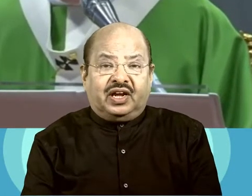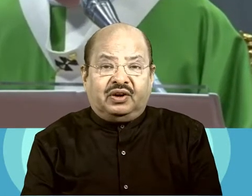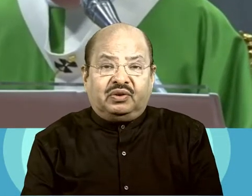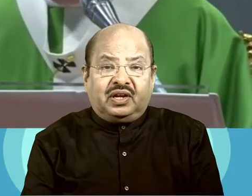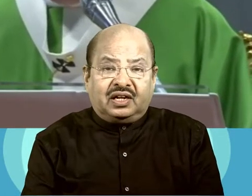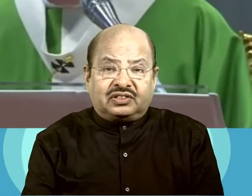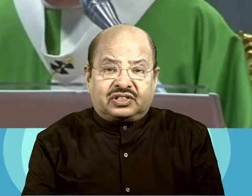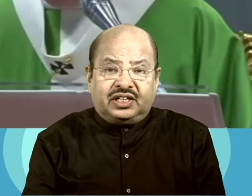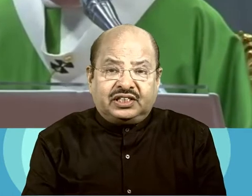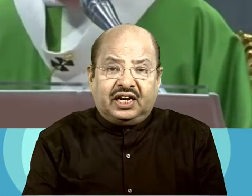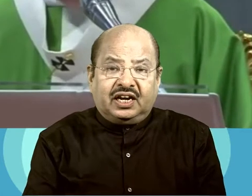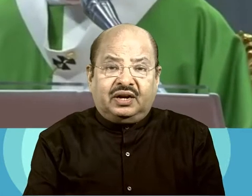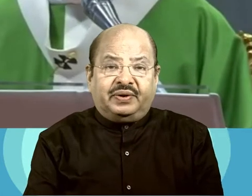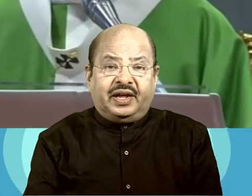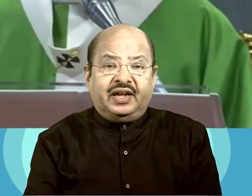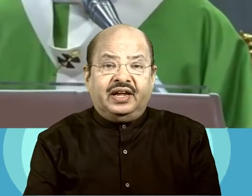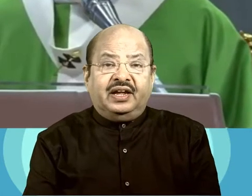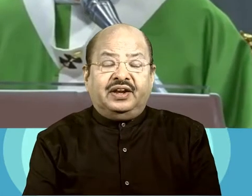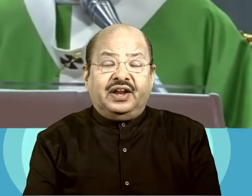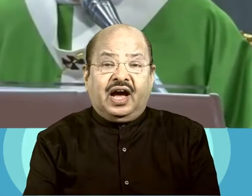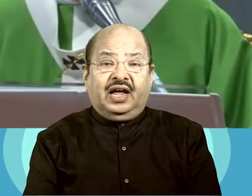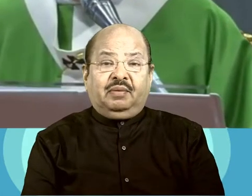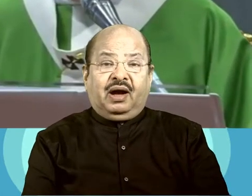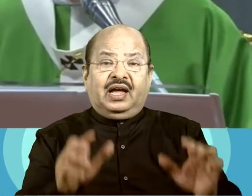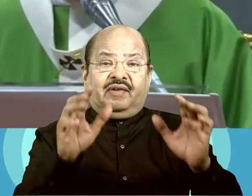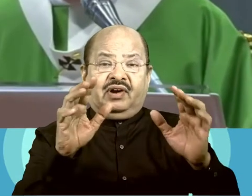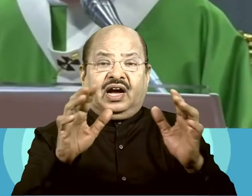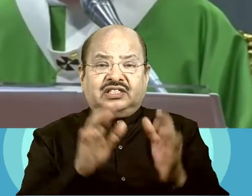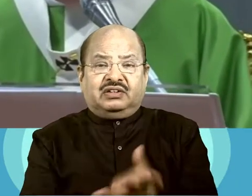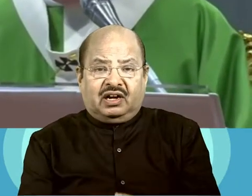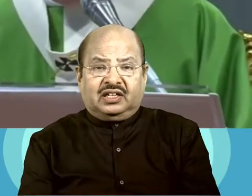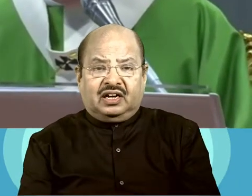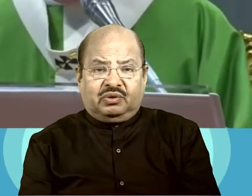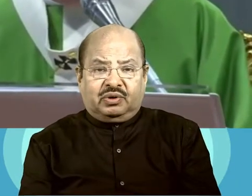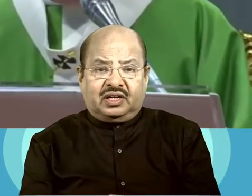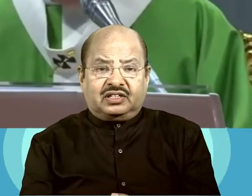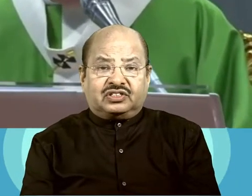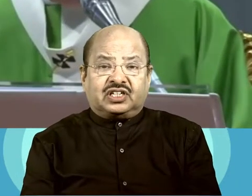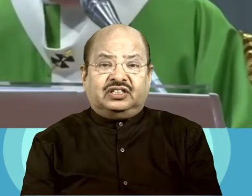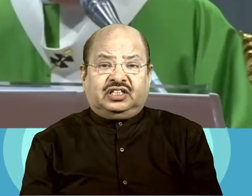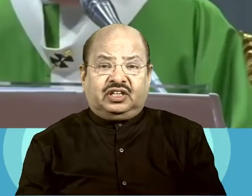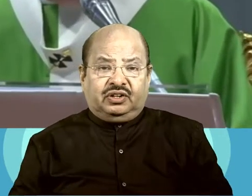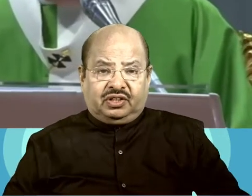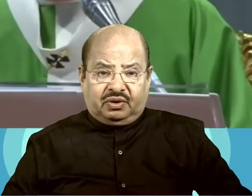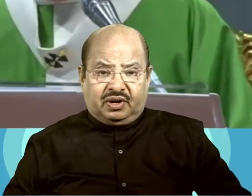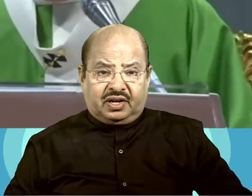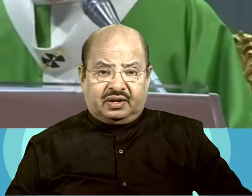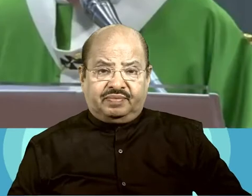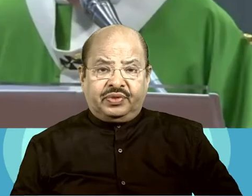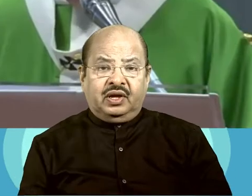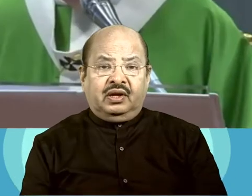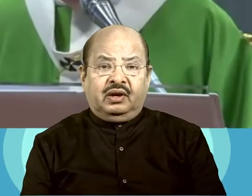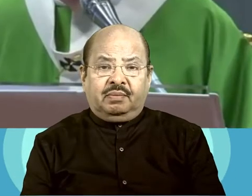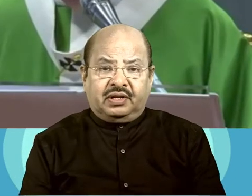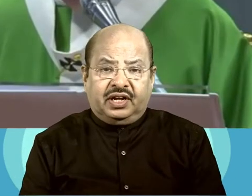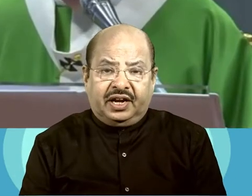തുല്യതയും തേടുന്ന സ്ത്രീജനങ്ങളുടെ ന്യായമായ അവകാശവാദങ്ങളോട് ശ്രദ്ധ ചെലുത്തിക്കൊണ്ട്